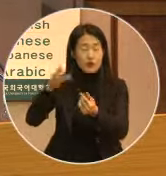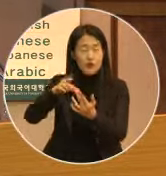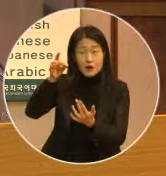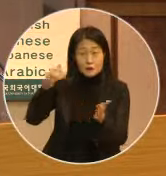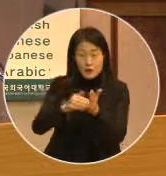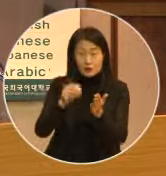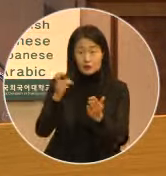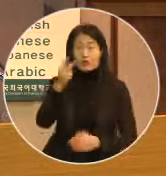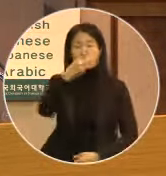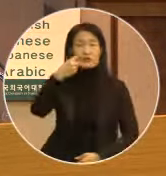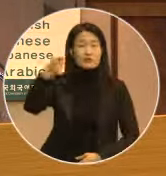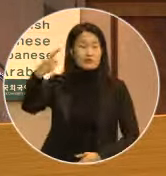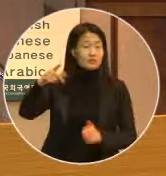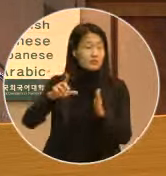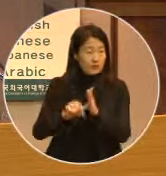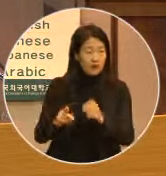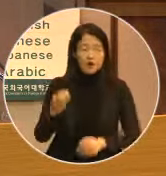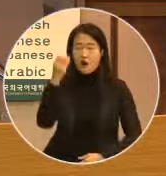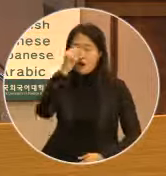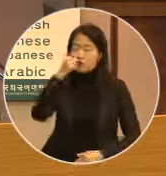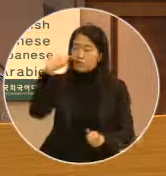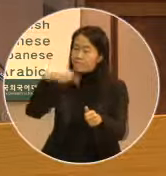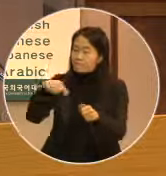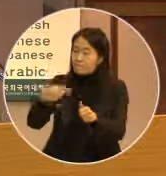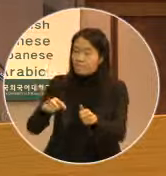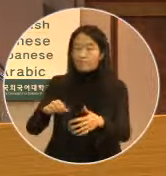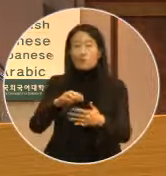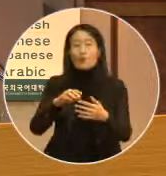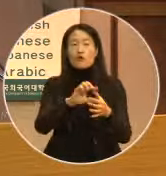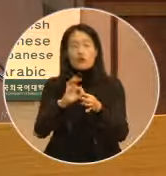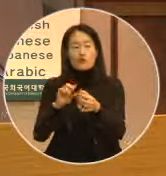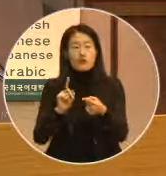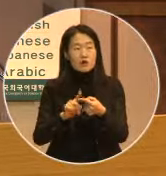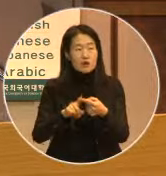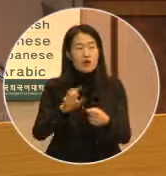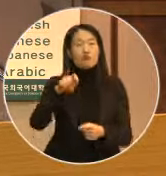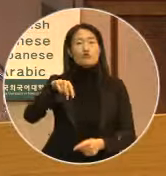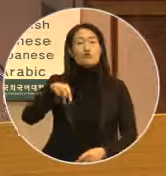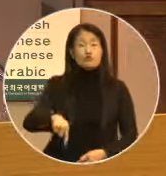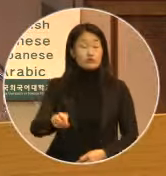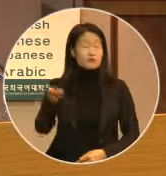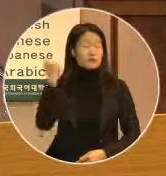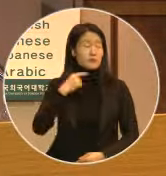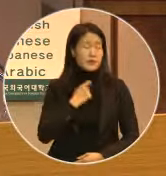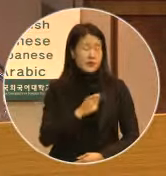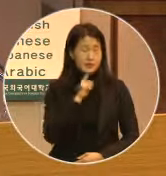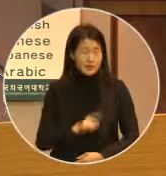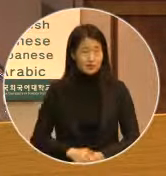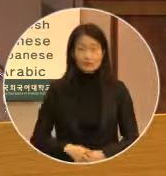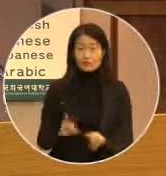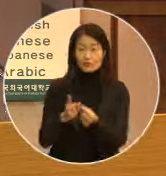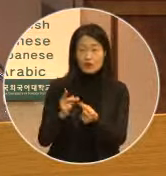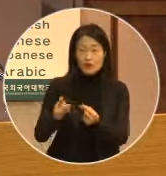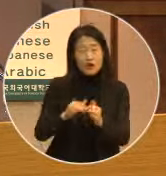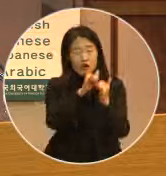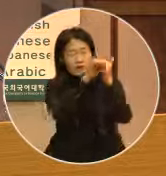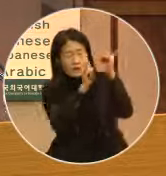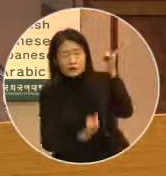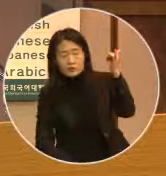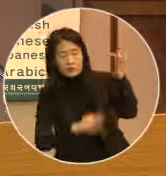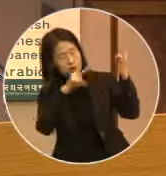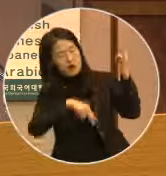선정되고 2011년 고등교육 이러닝 컨텐츠 부분에 우수상을 수상하는 등 그 업적을